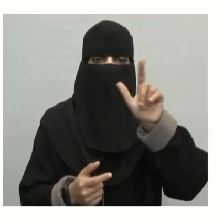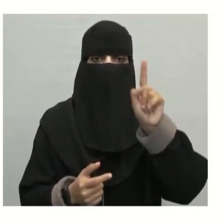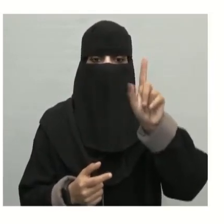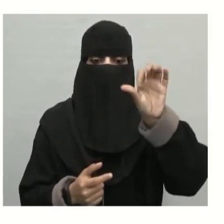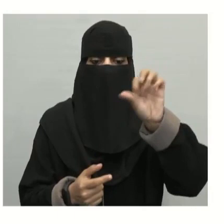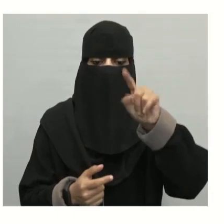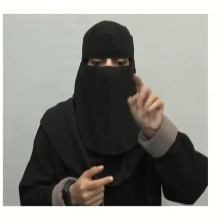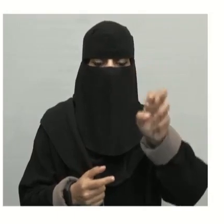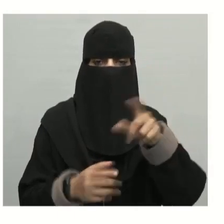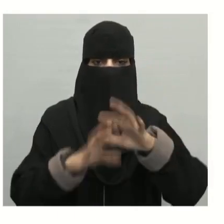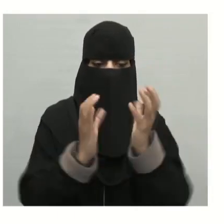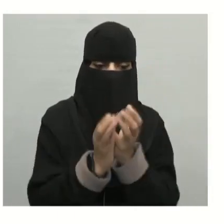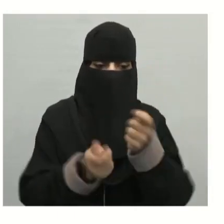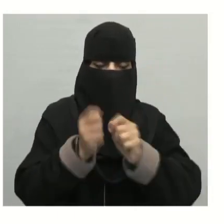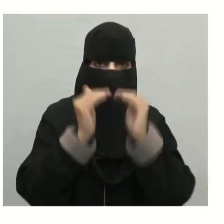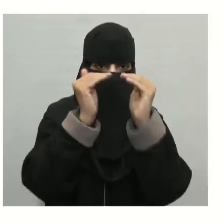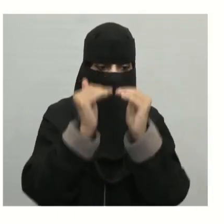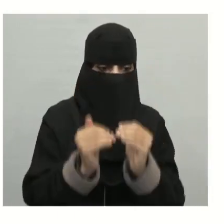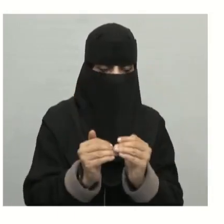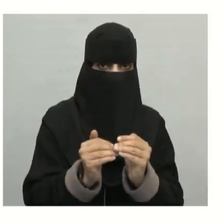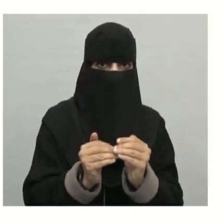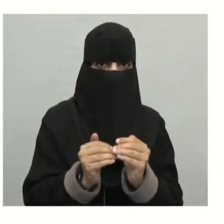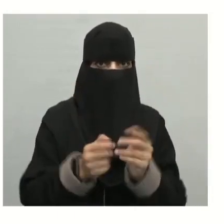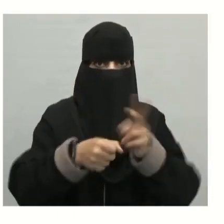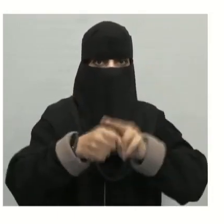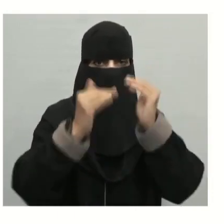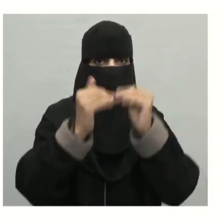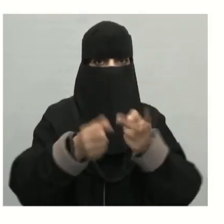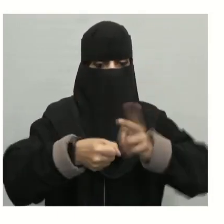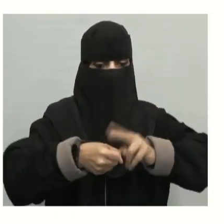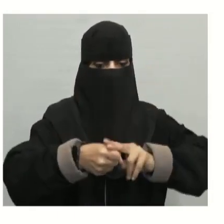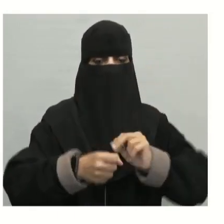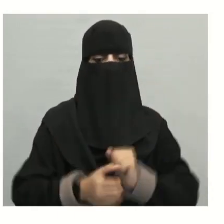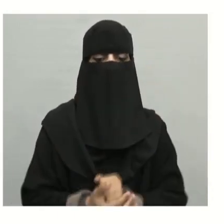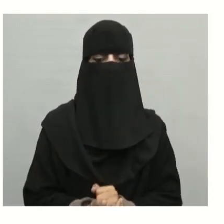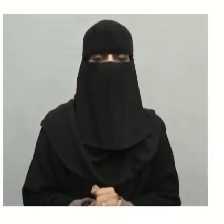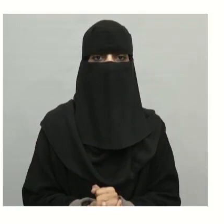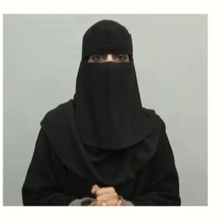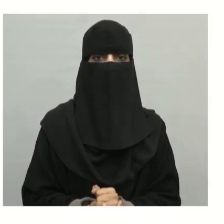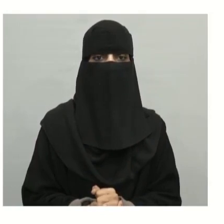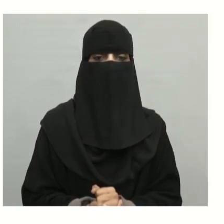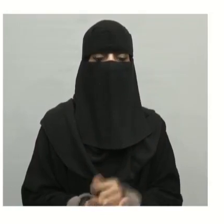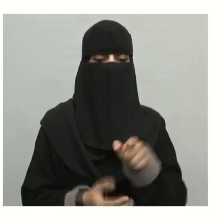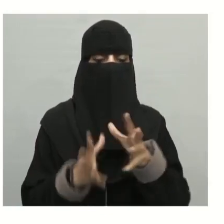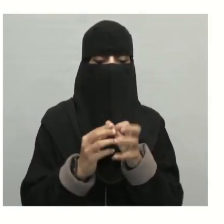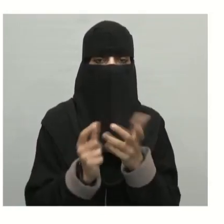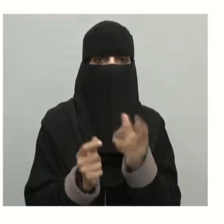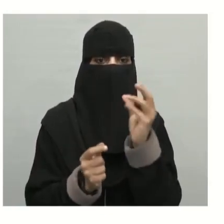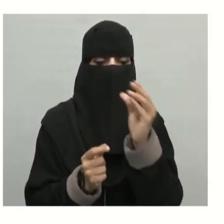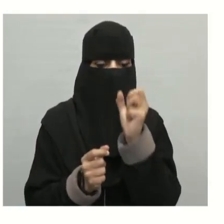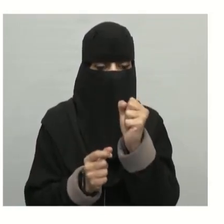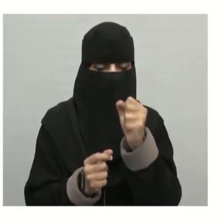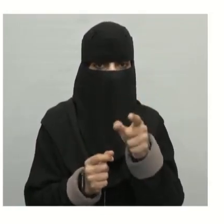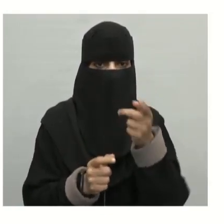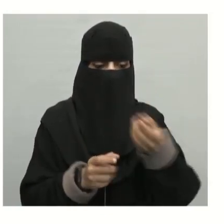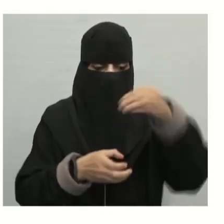المعادن تتركب من ذرات مرتبه بشكل منتظم ومتكرر البلورات ما هي هي الماده